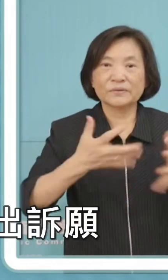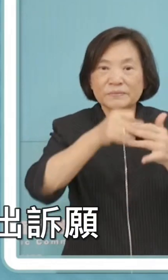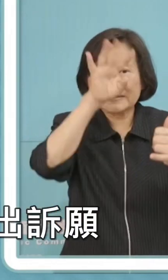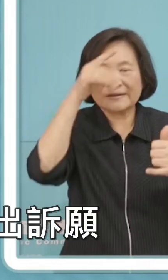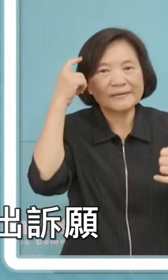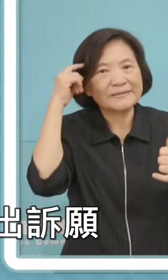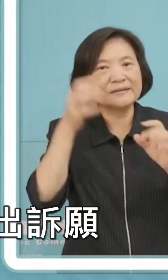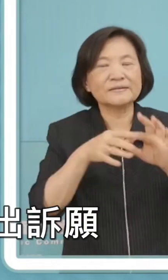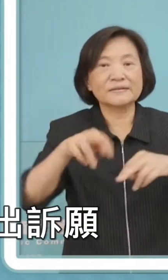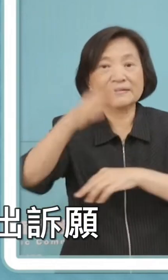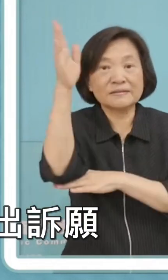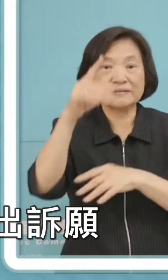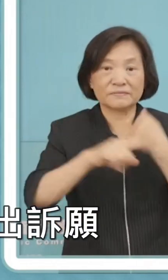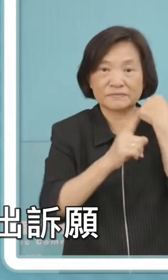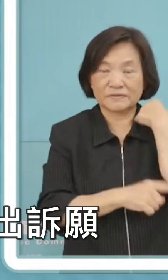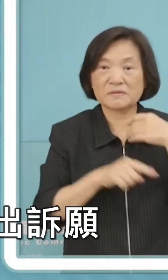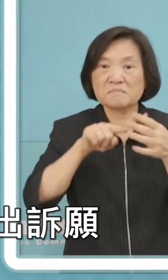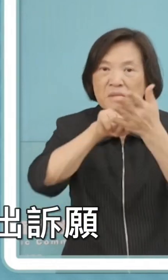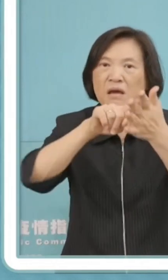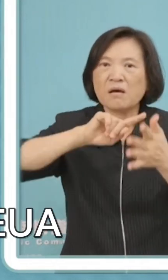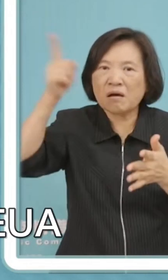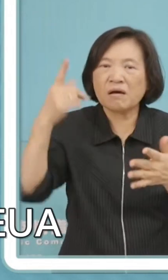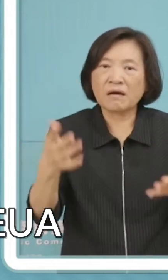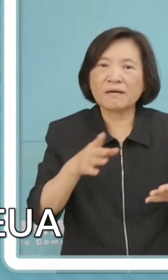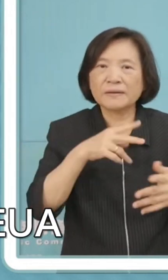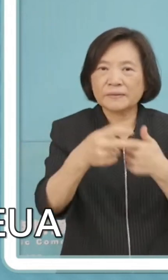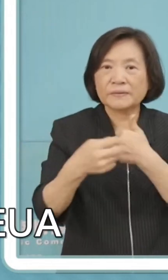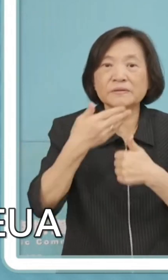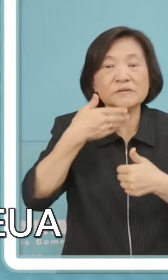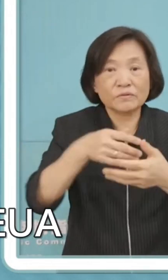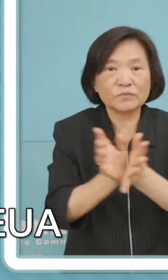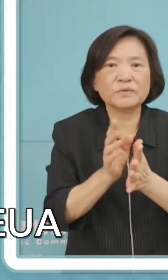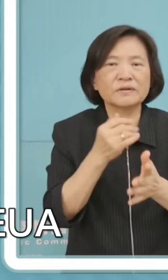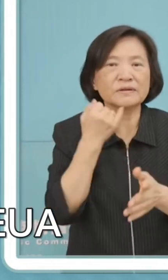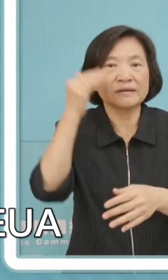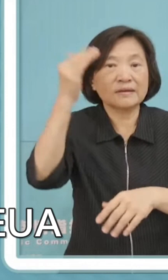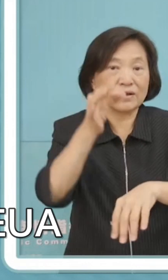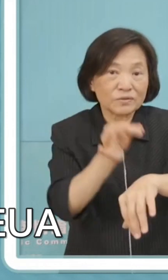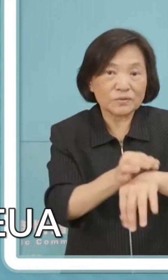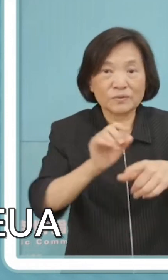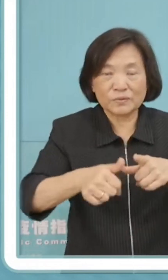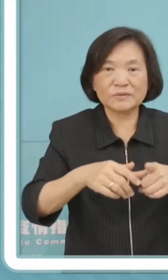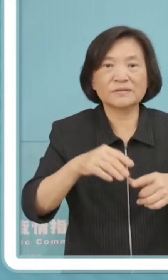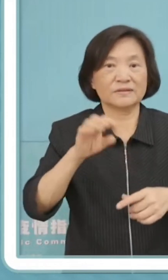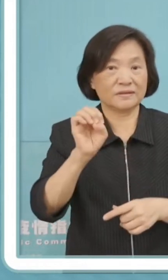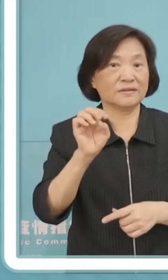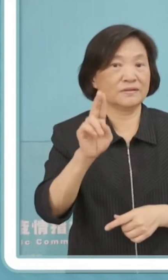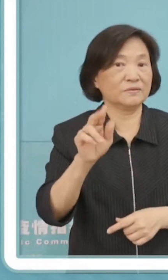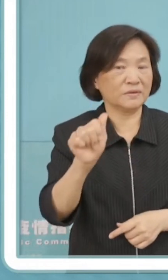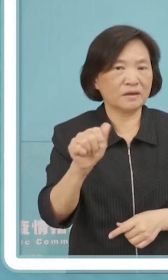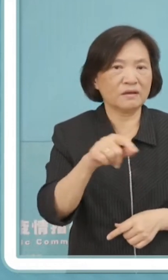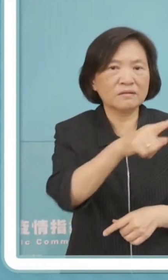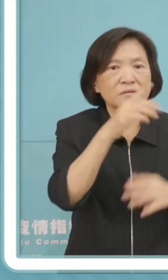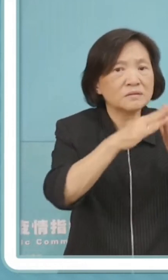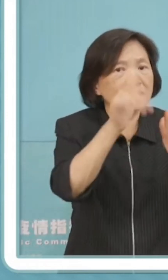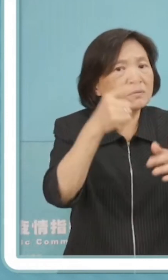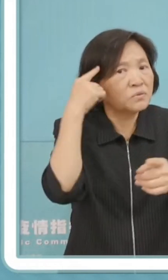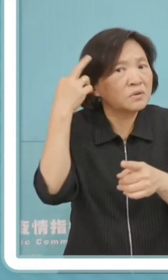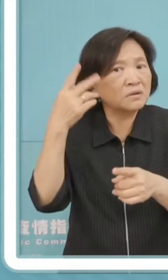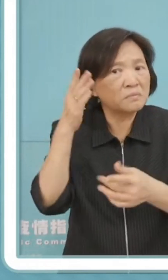国民党打算要向行政法院来提出诉愿，要求卫福部要停止给高端的 EUA。那市长认同这个做